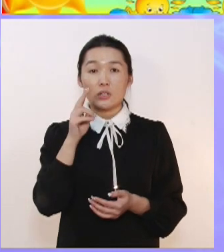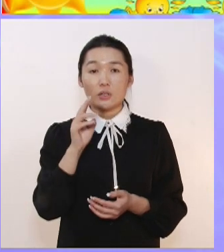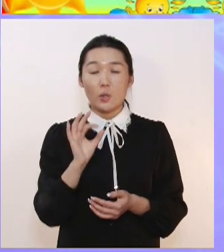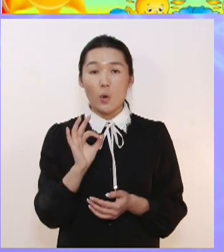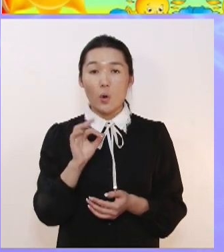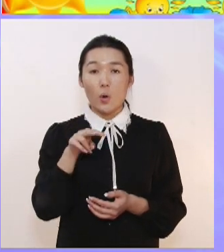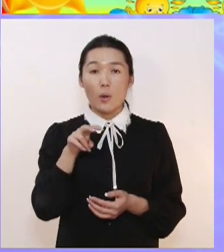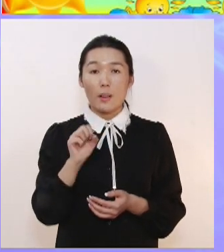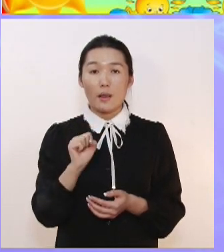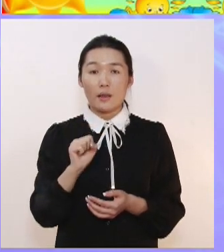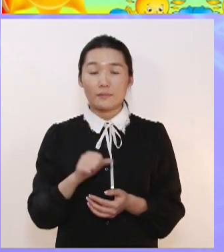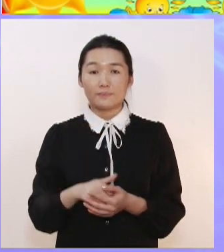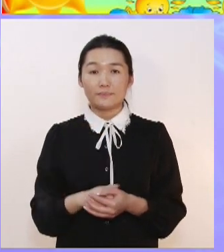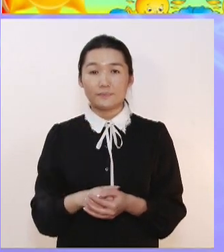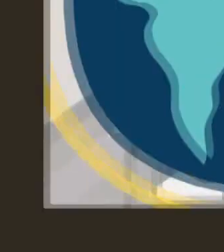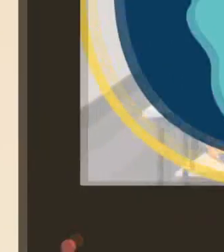школа.